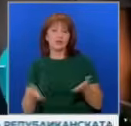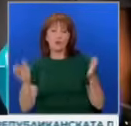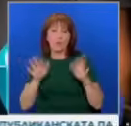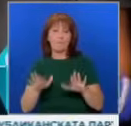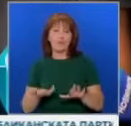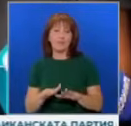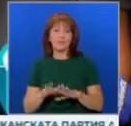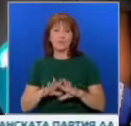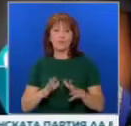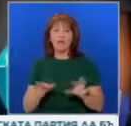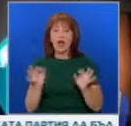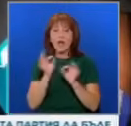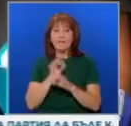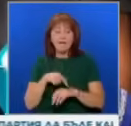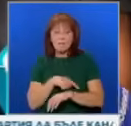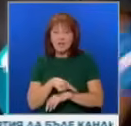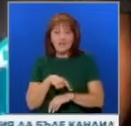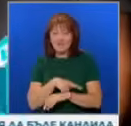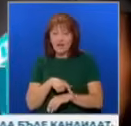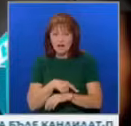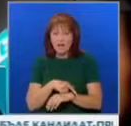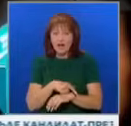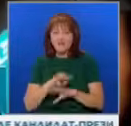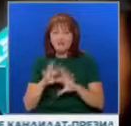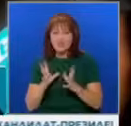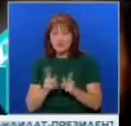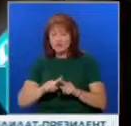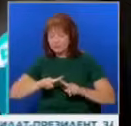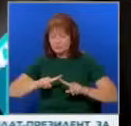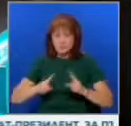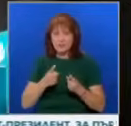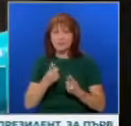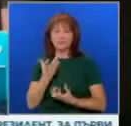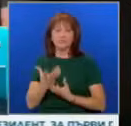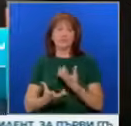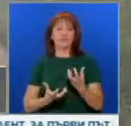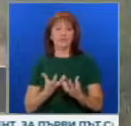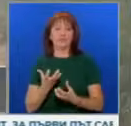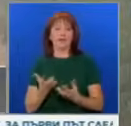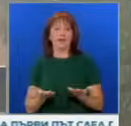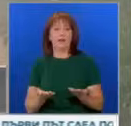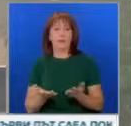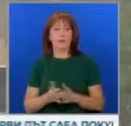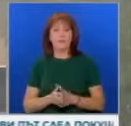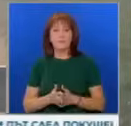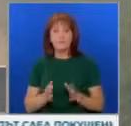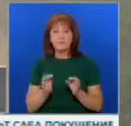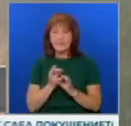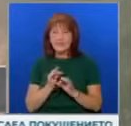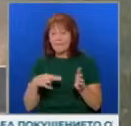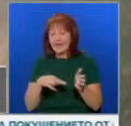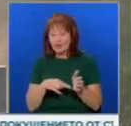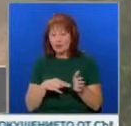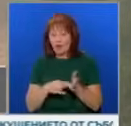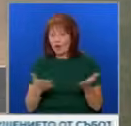за известяване. Разбирате, нещата се развиха толкова скорострелно, толкова бързо. Тази система е създадена точно за такива ситуации. Да, обаче няма ток. Пожара не